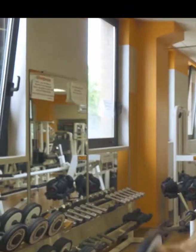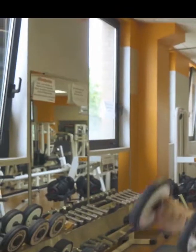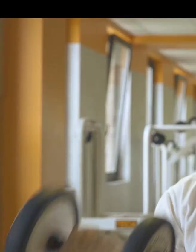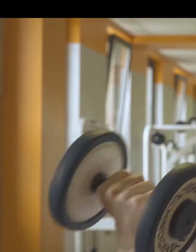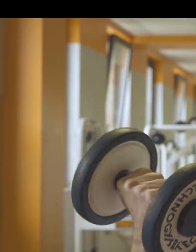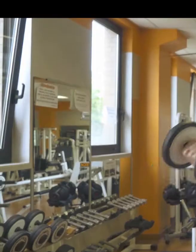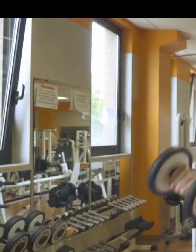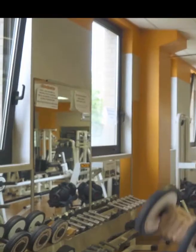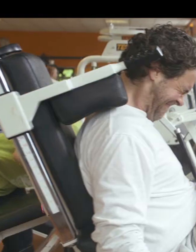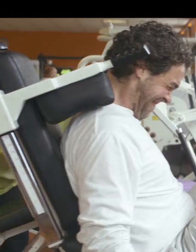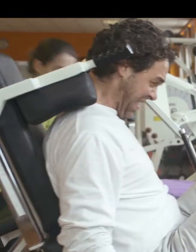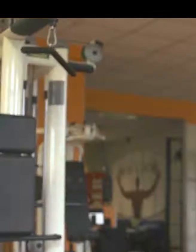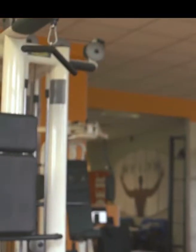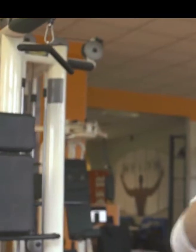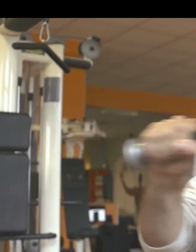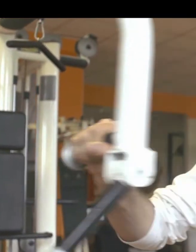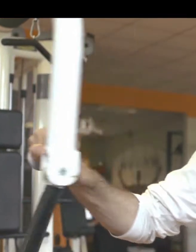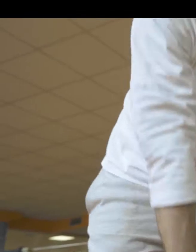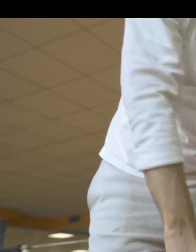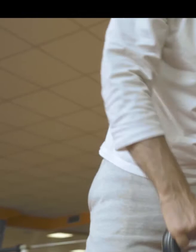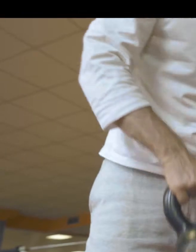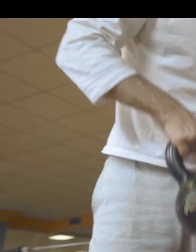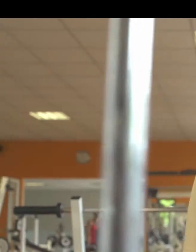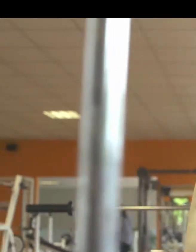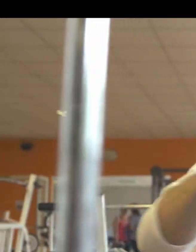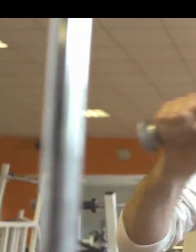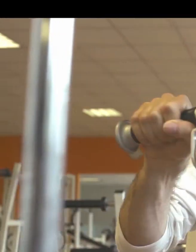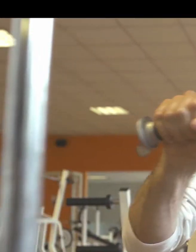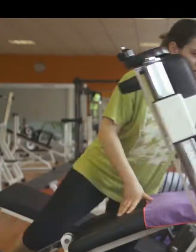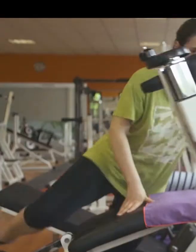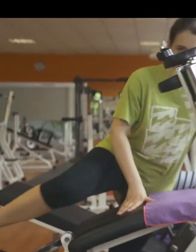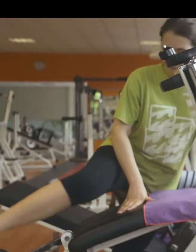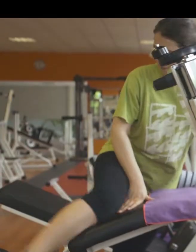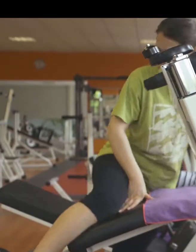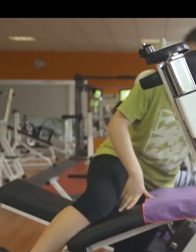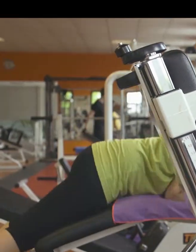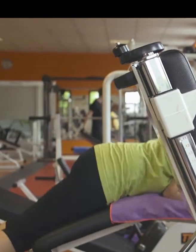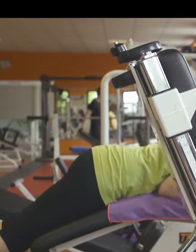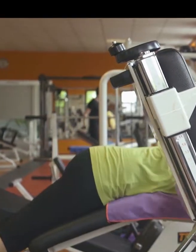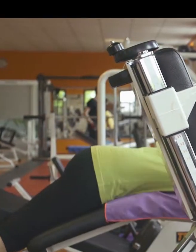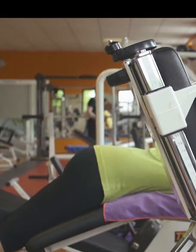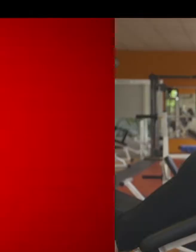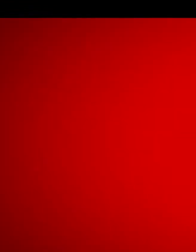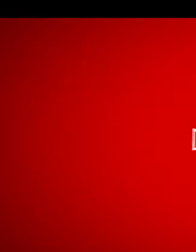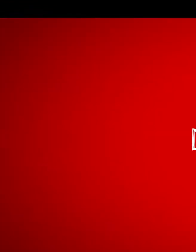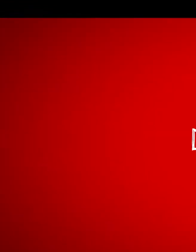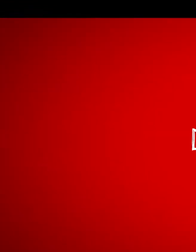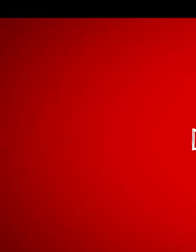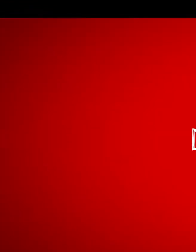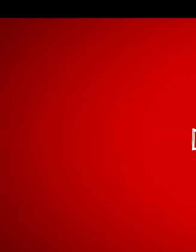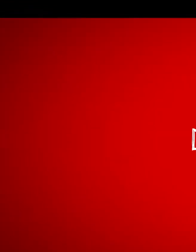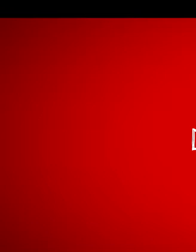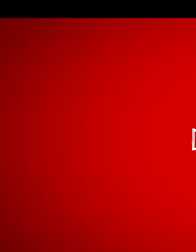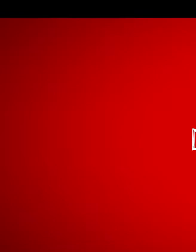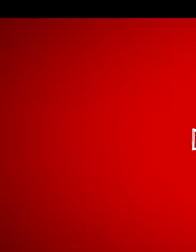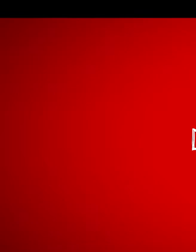prossime puntate di Eating a Good Food Story. Giovanni si sta allenando in palestra. Giovanni